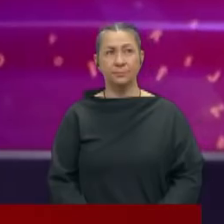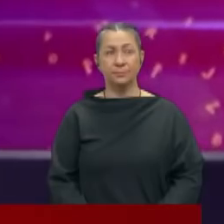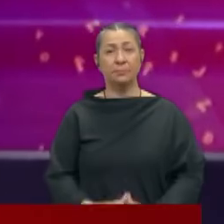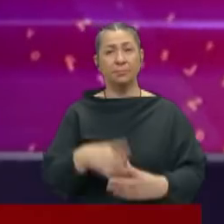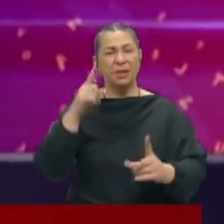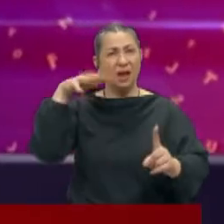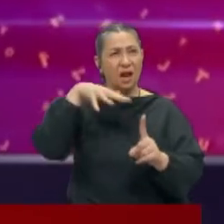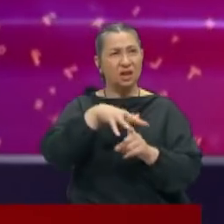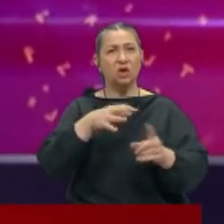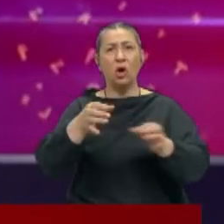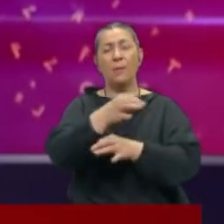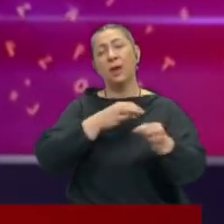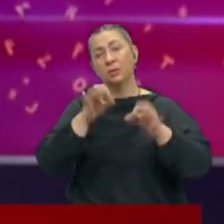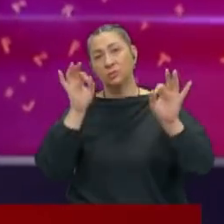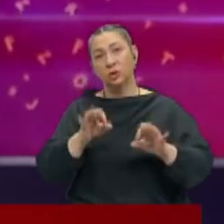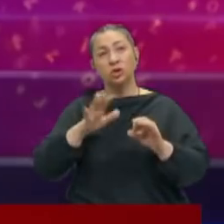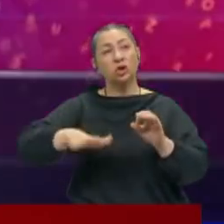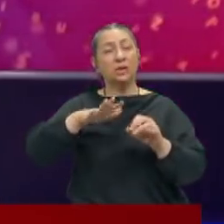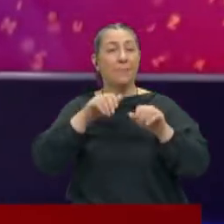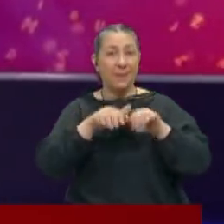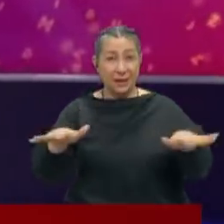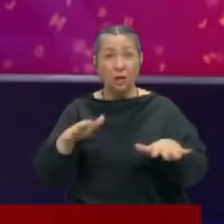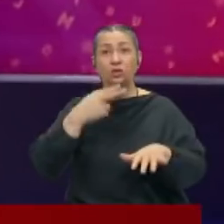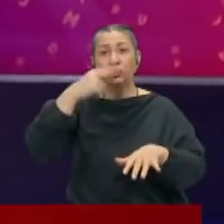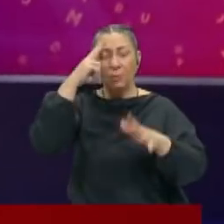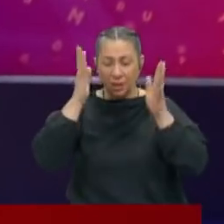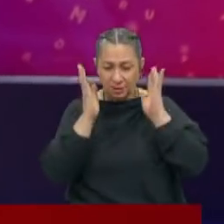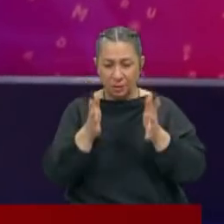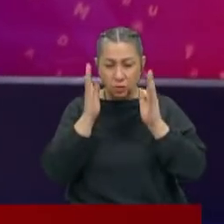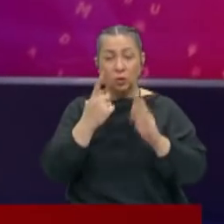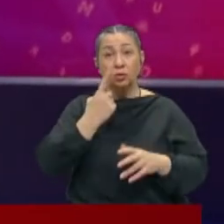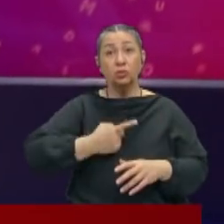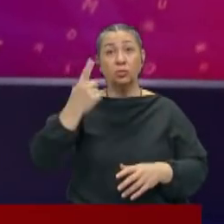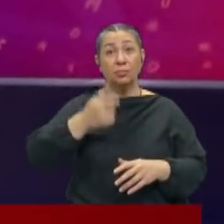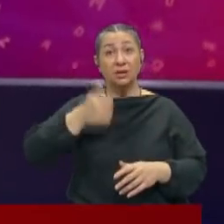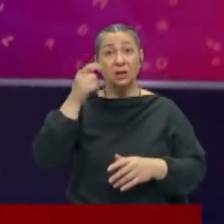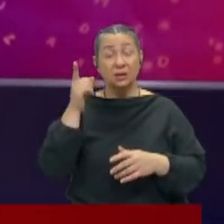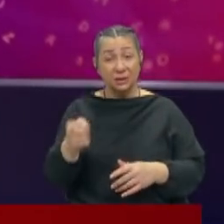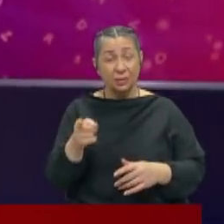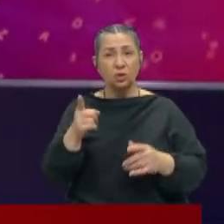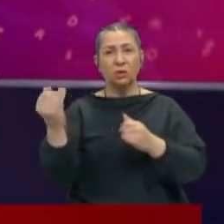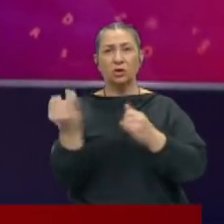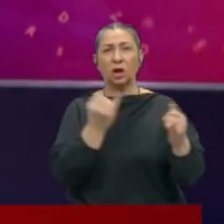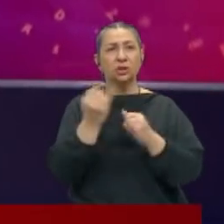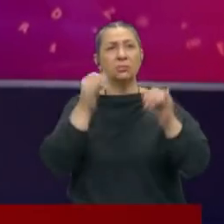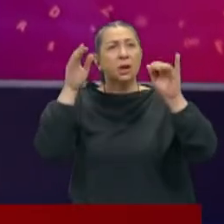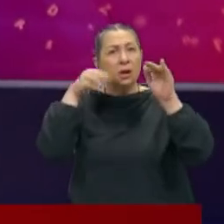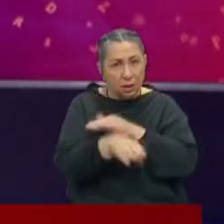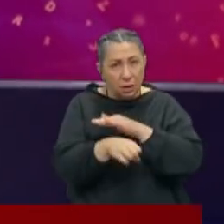Bir linç operasyonu başlatıldı sosyal medyada. Cuma namazında Cumhurbaşkanı da bu tartışmaya